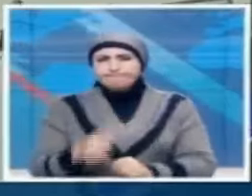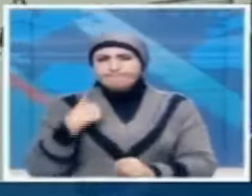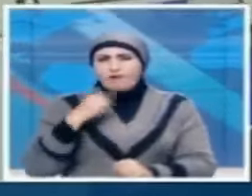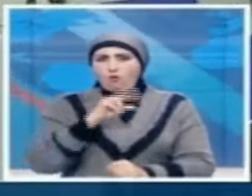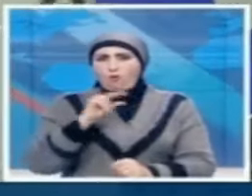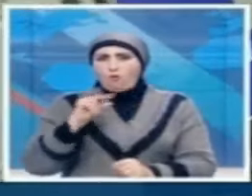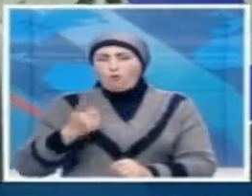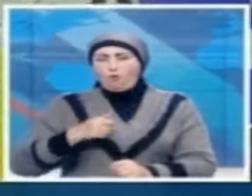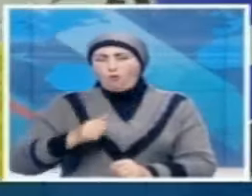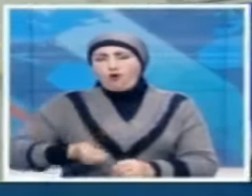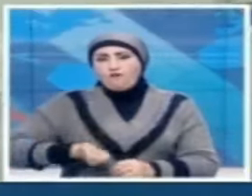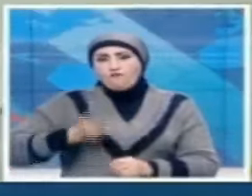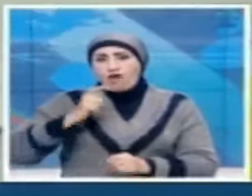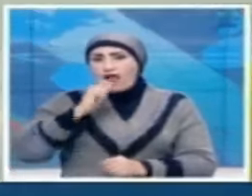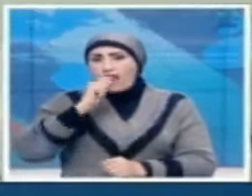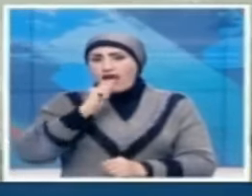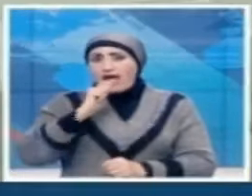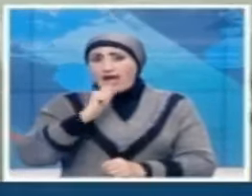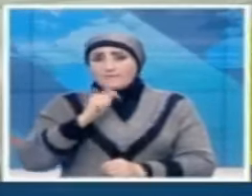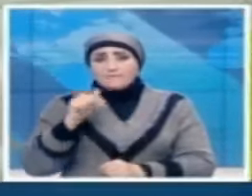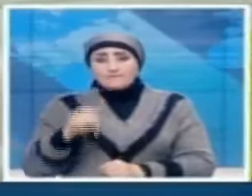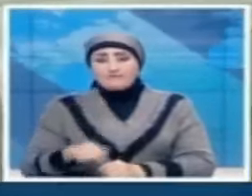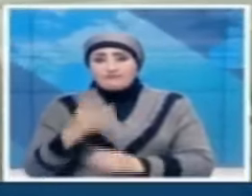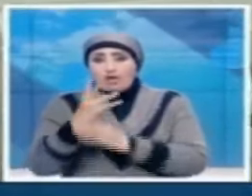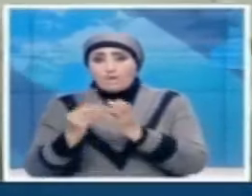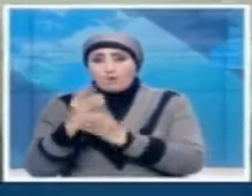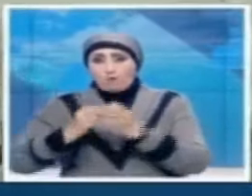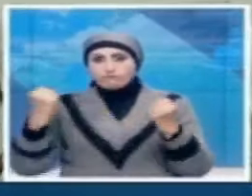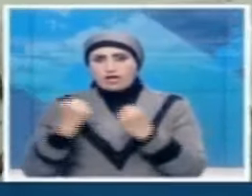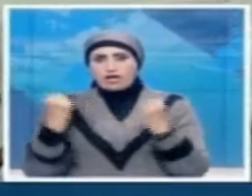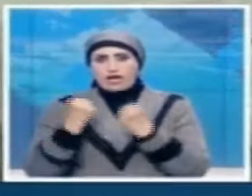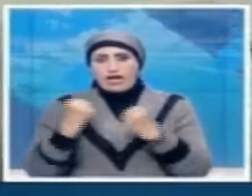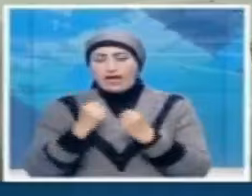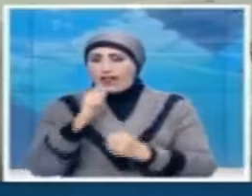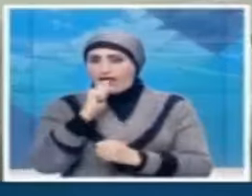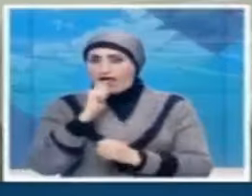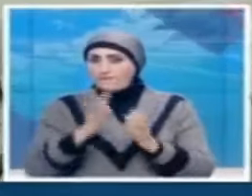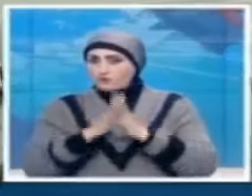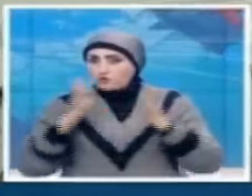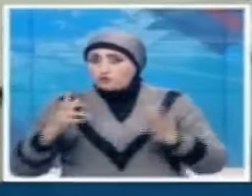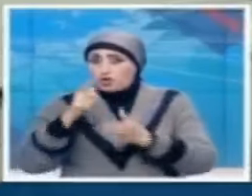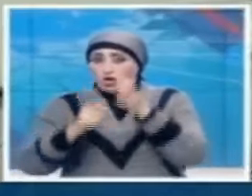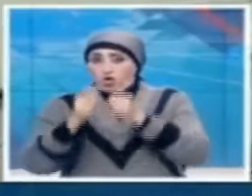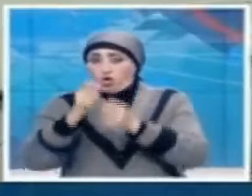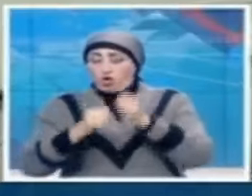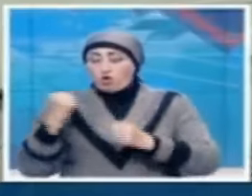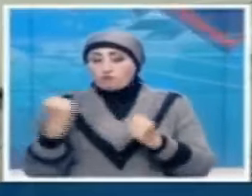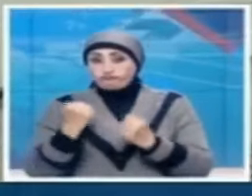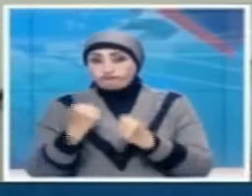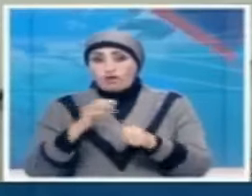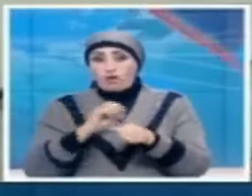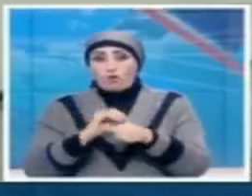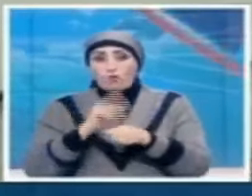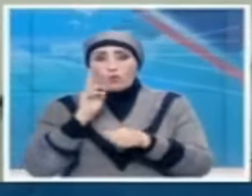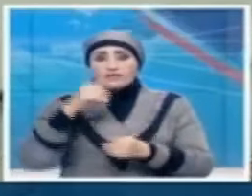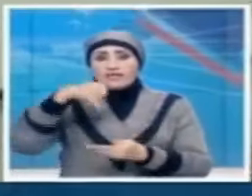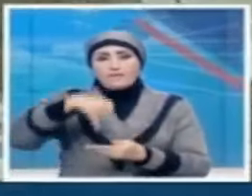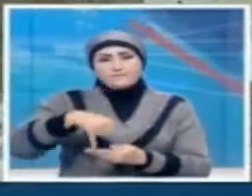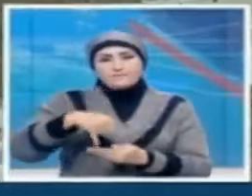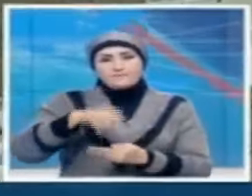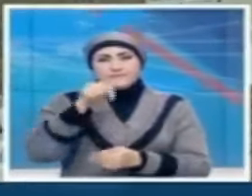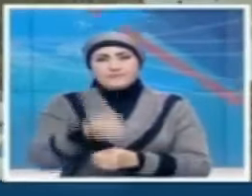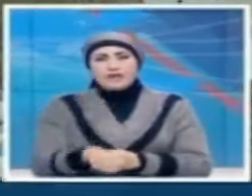الثروة الحيوانية من خلال التحسين الوراثي للسلالات عالية الجودة. وقال وزير الزراعة إن المركز